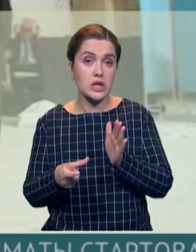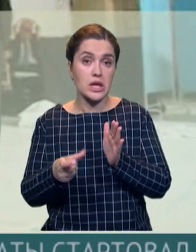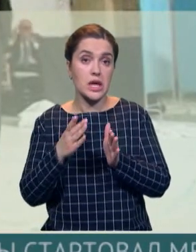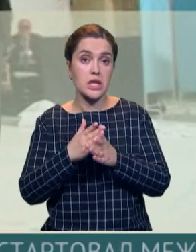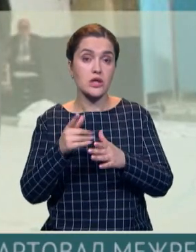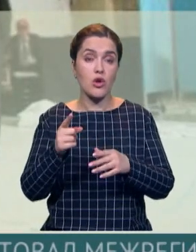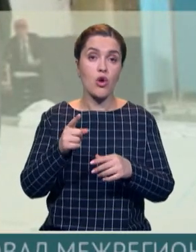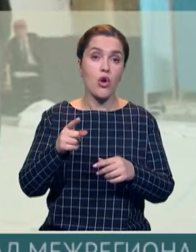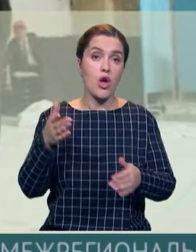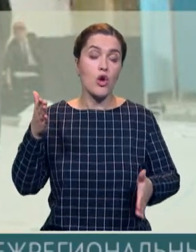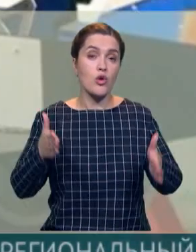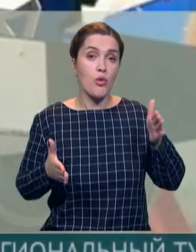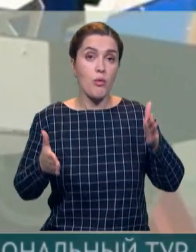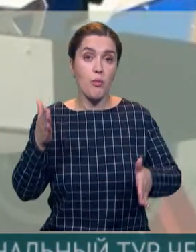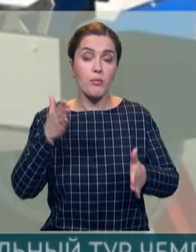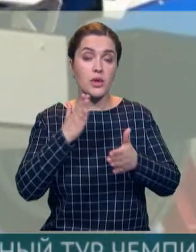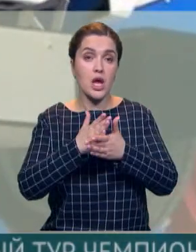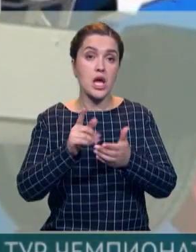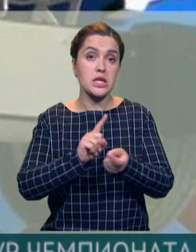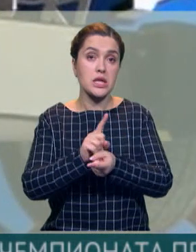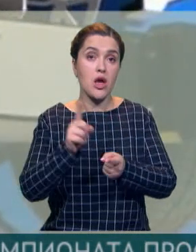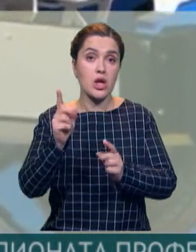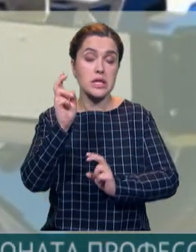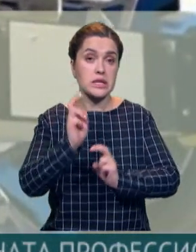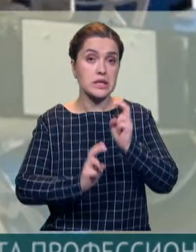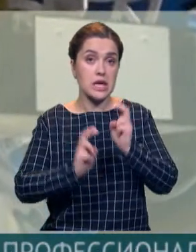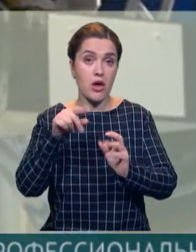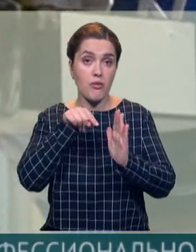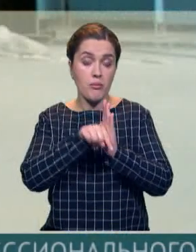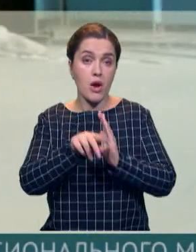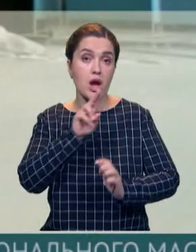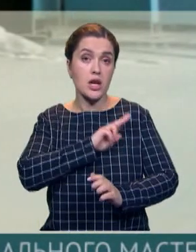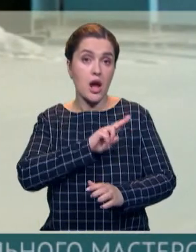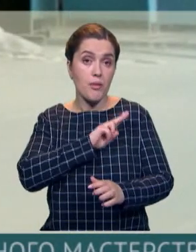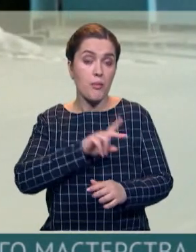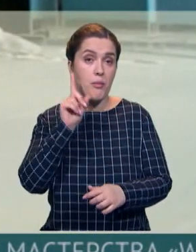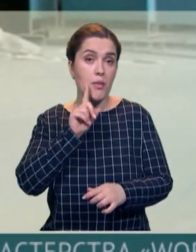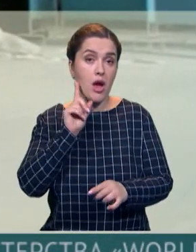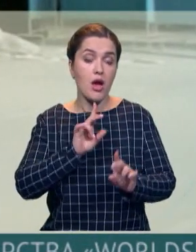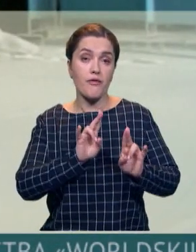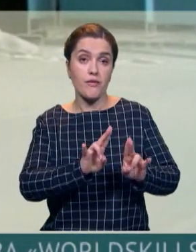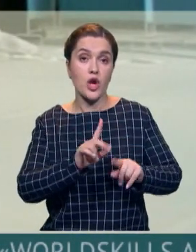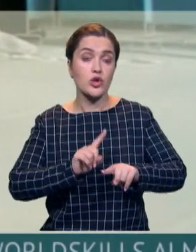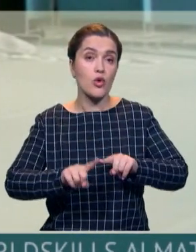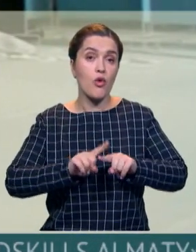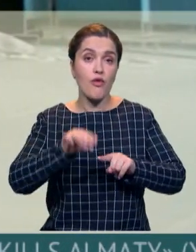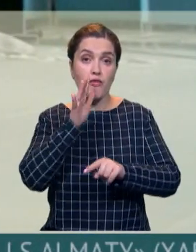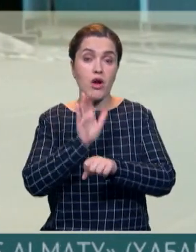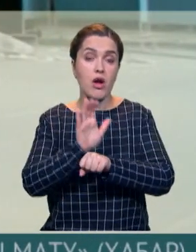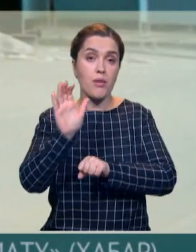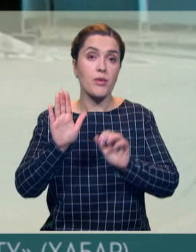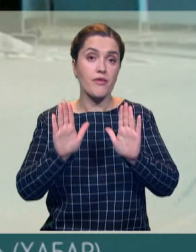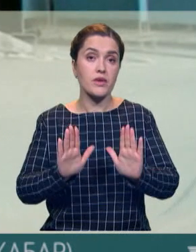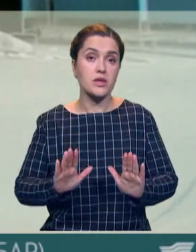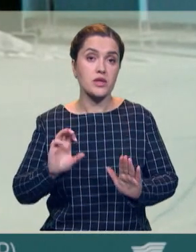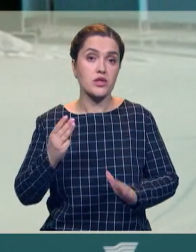происходят с пассажирами на борту. Территорию фабрики 4-метровый робот пока не покидал. В скором времени его отправят на выставку в